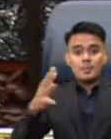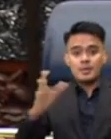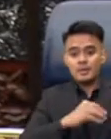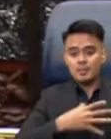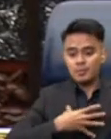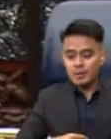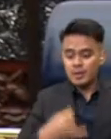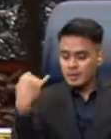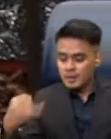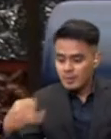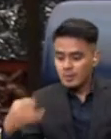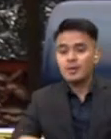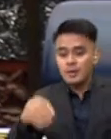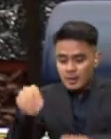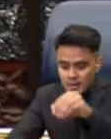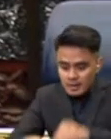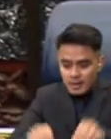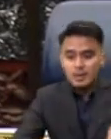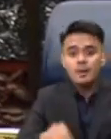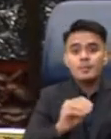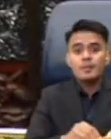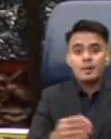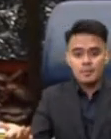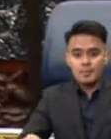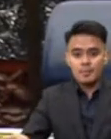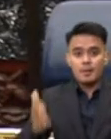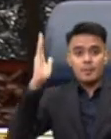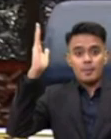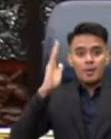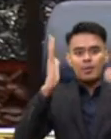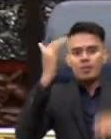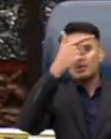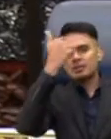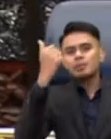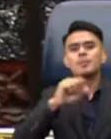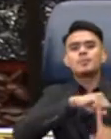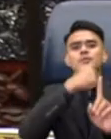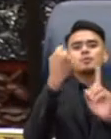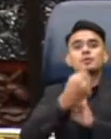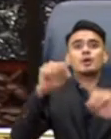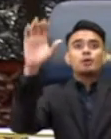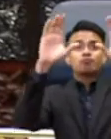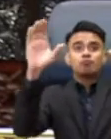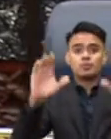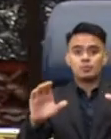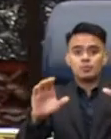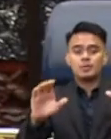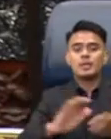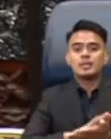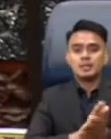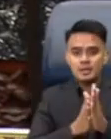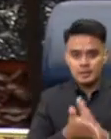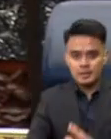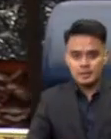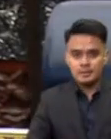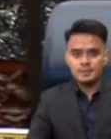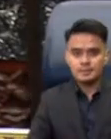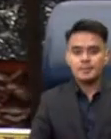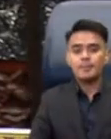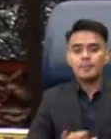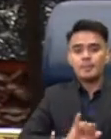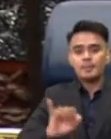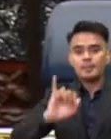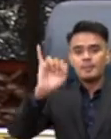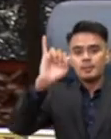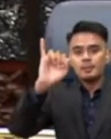tidak boleh ditanam di Malaysia buat masa ini disebabkan oleh keadaan iklim untuk maklumat Institut